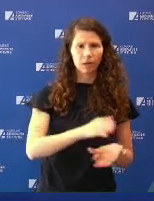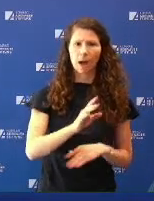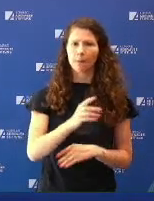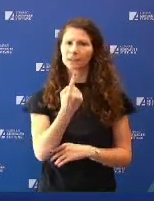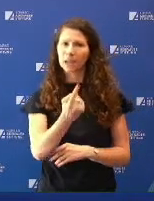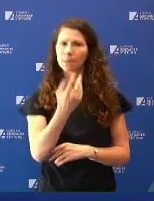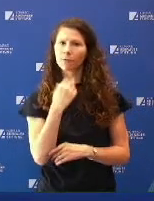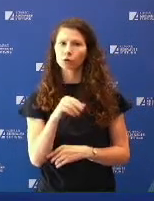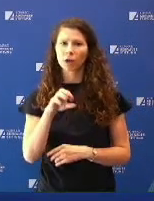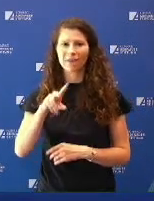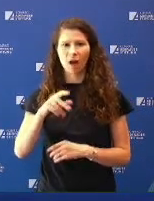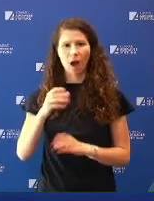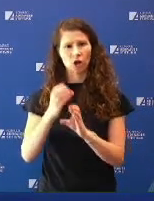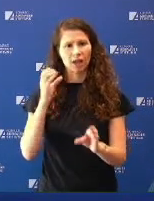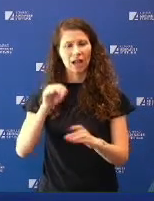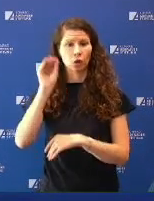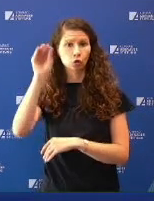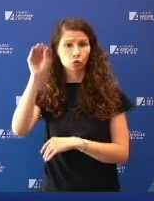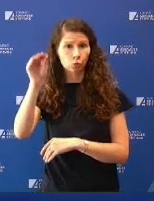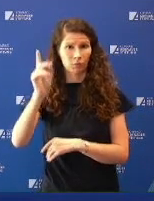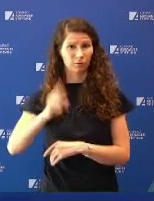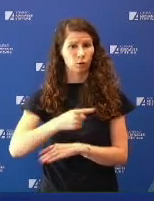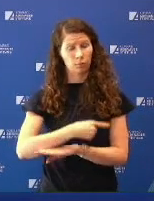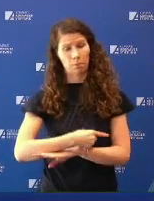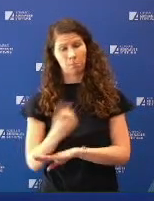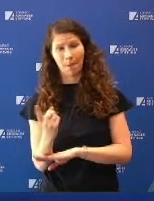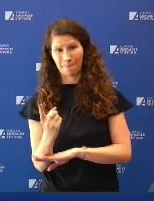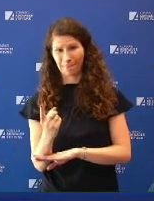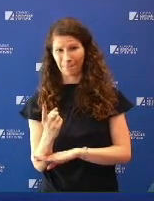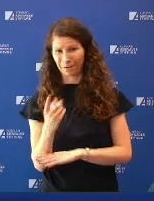persönlich, dass die EFA-Shuttles in Zukunft richtig Gas geben können?